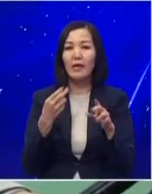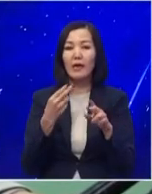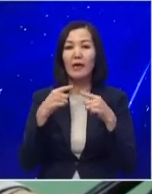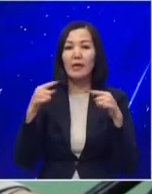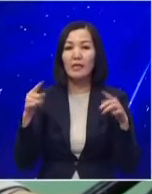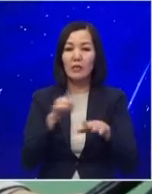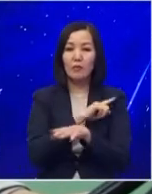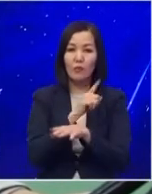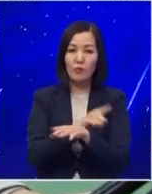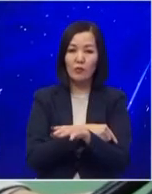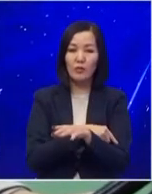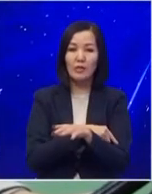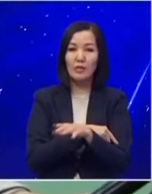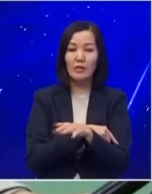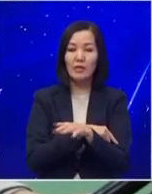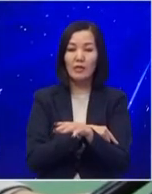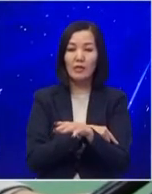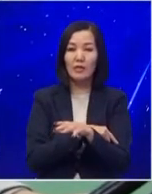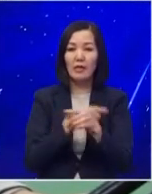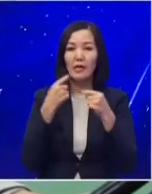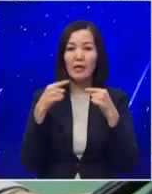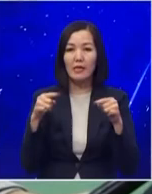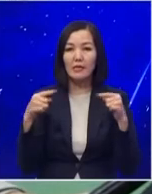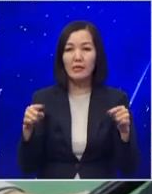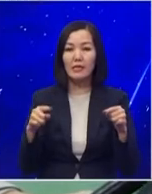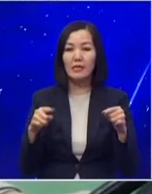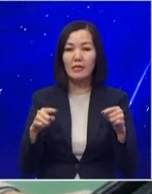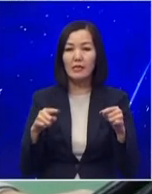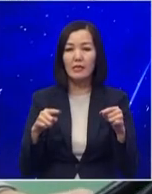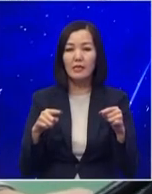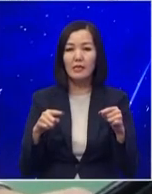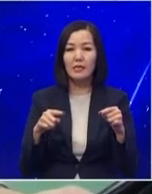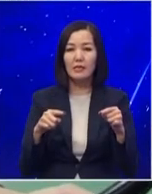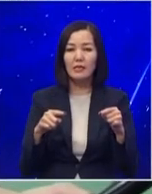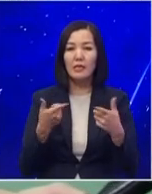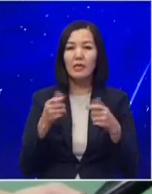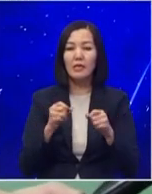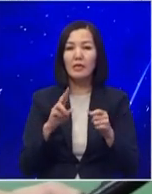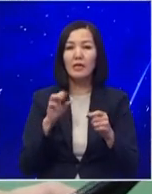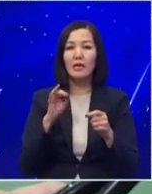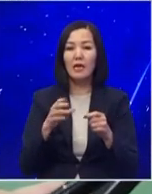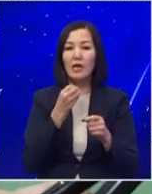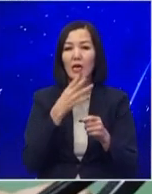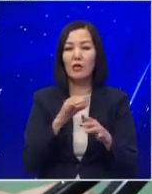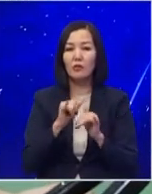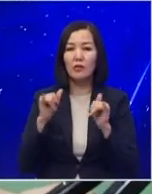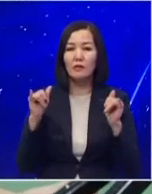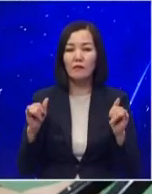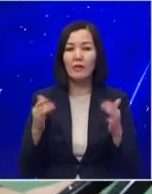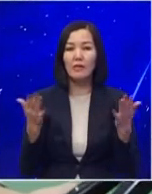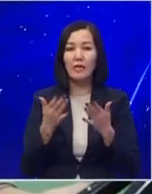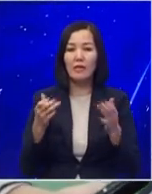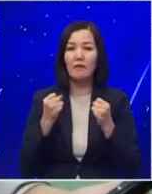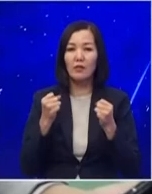мощности разные в зависимости где как очень хорошо развивается какие виды